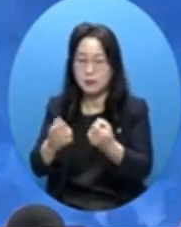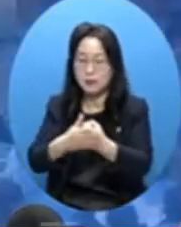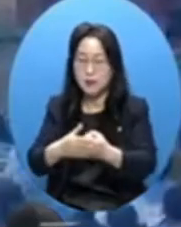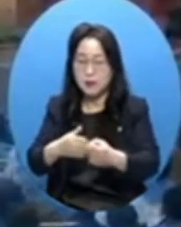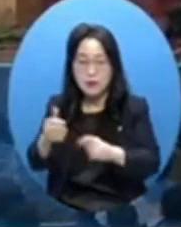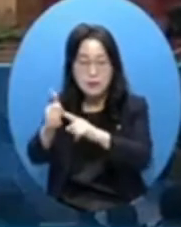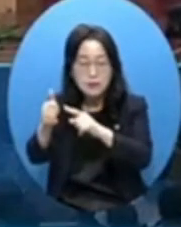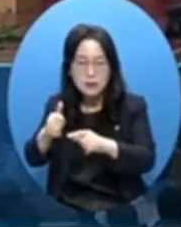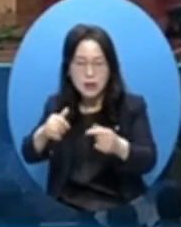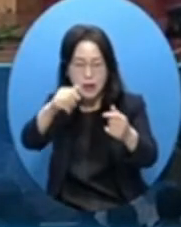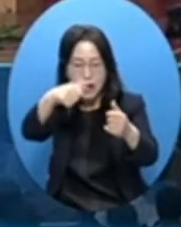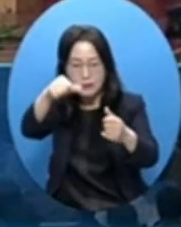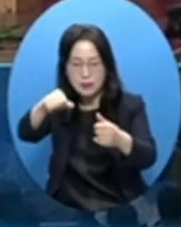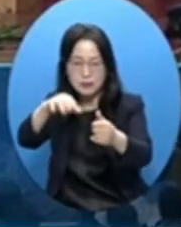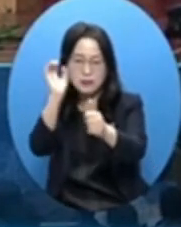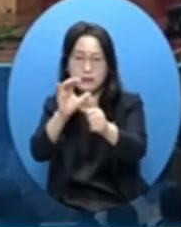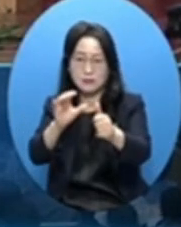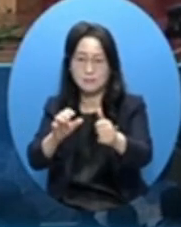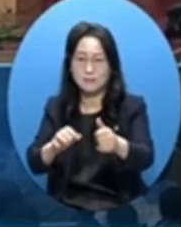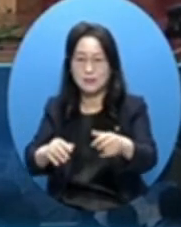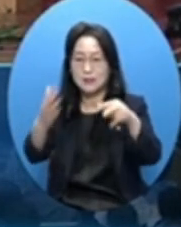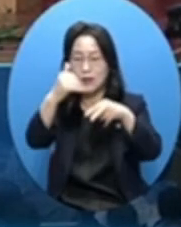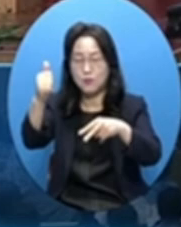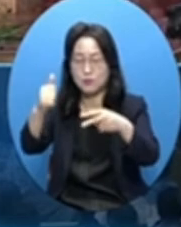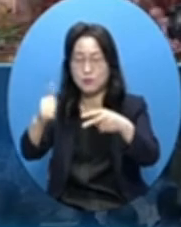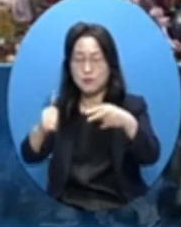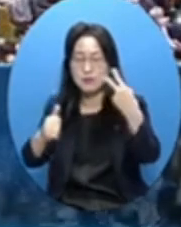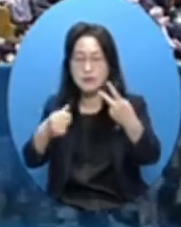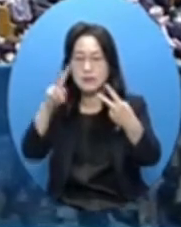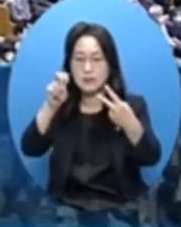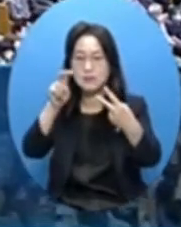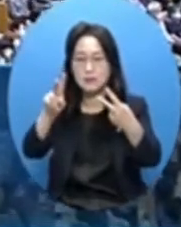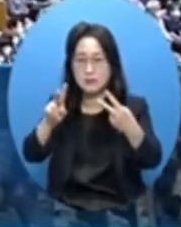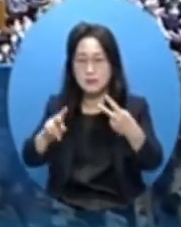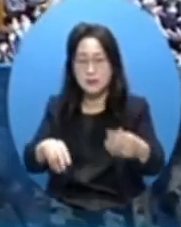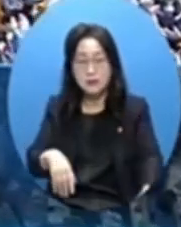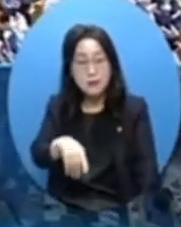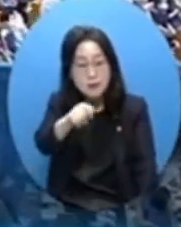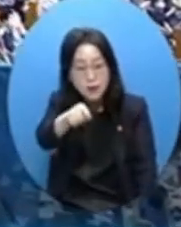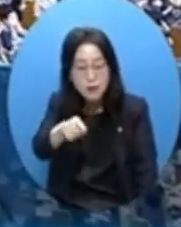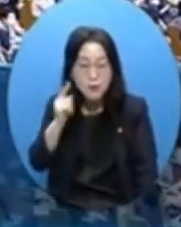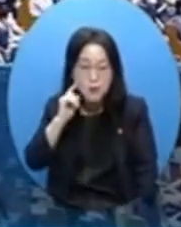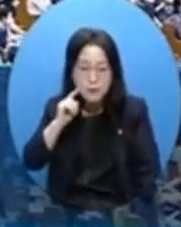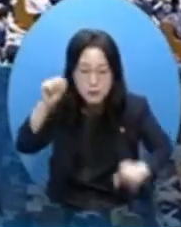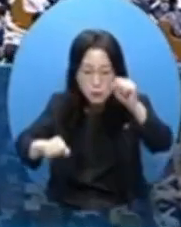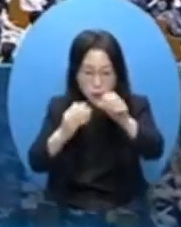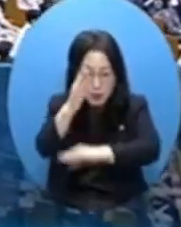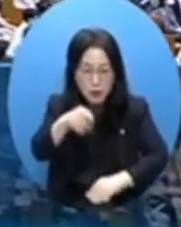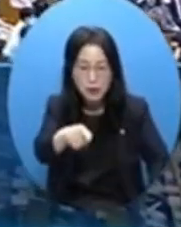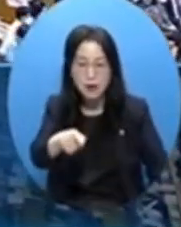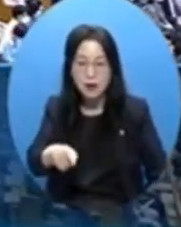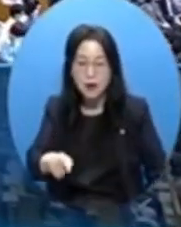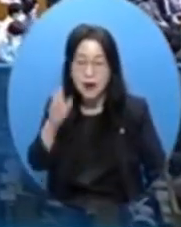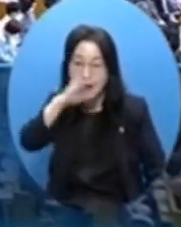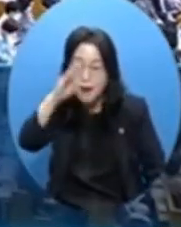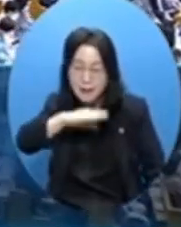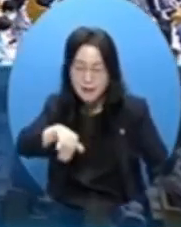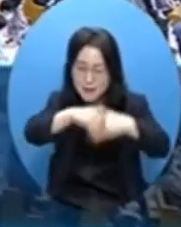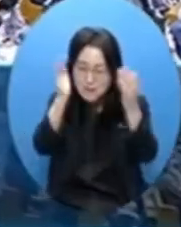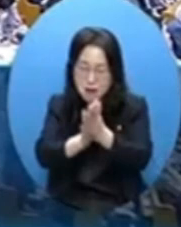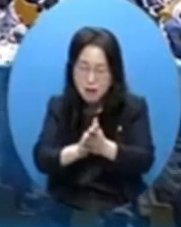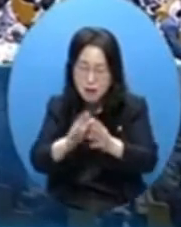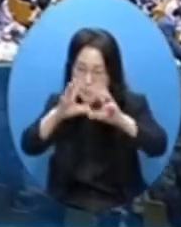사무엘상 2장 23절 5 25 절입니다 그들에게 이르되 너희가 어찌하여 이런 일을 하느냐 내가 너희의 악행을 이 모든